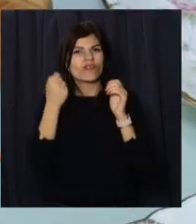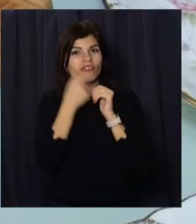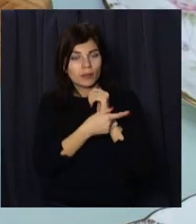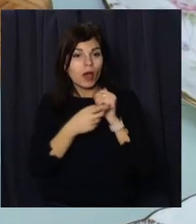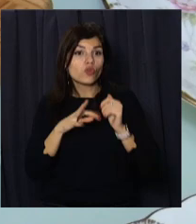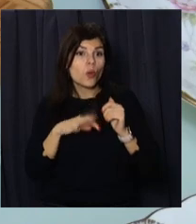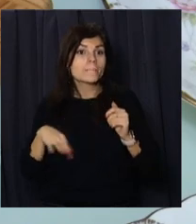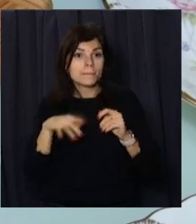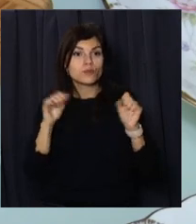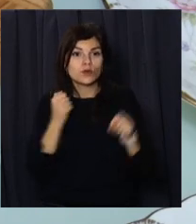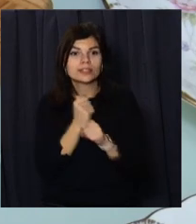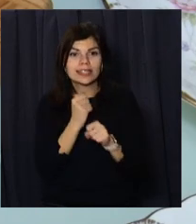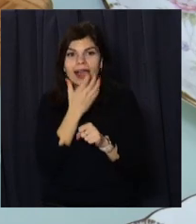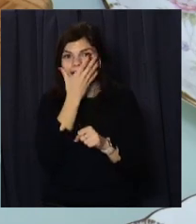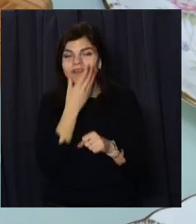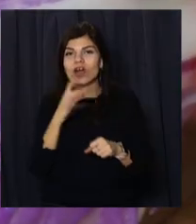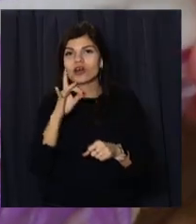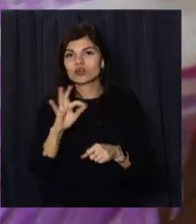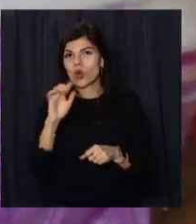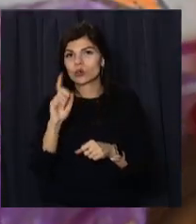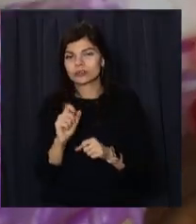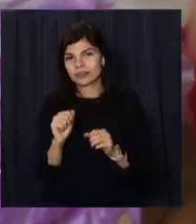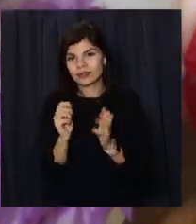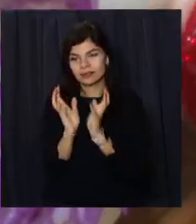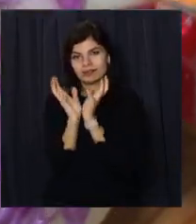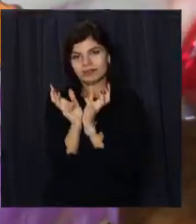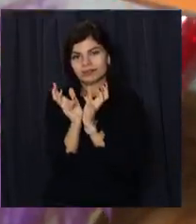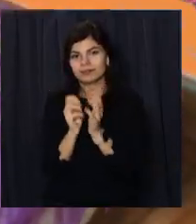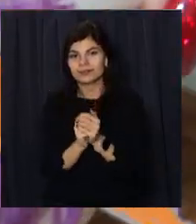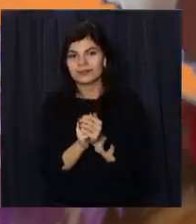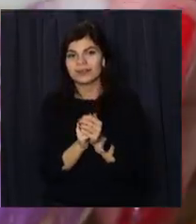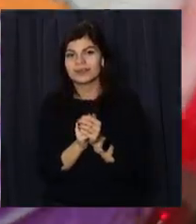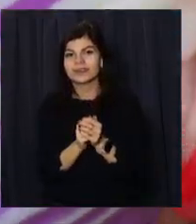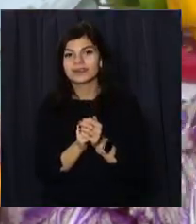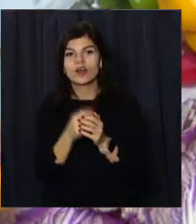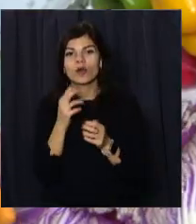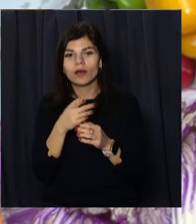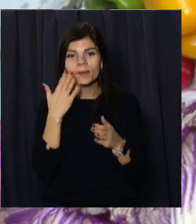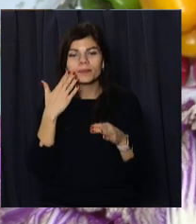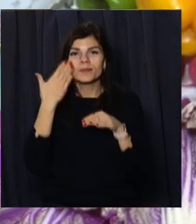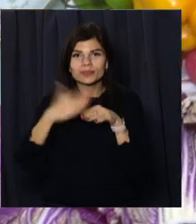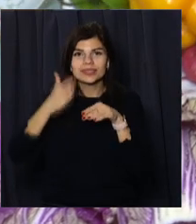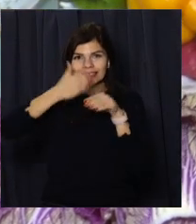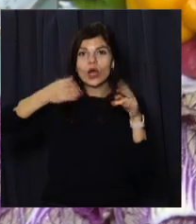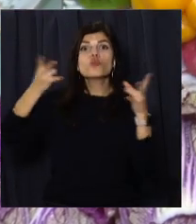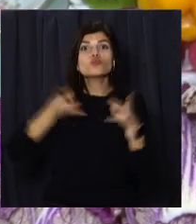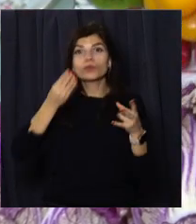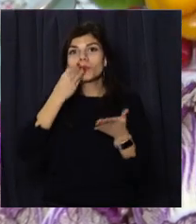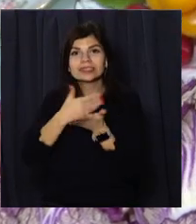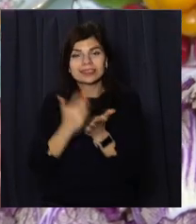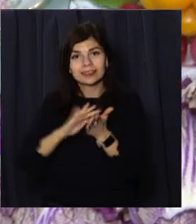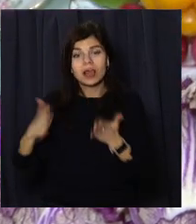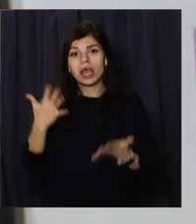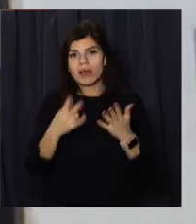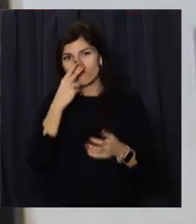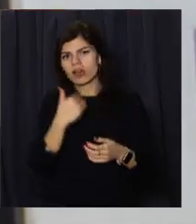цього почергово вирізаємо кожен лист капусти. Якщо здається, що результат не такий, як очікували, занурте голівку в холодну воду на